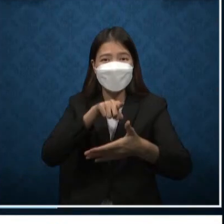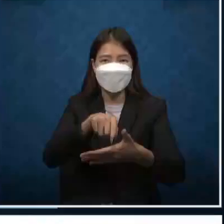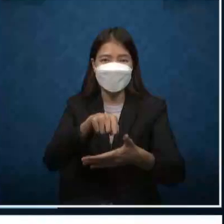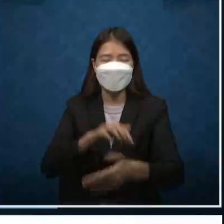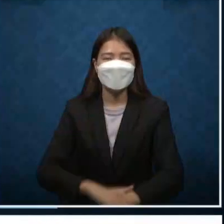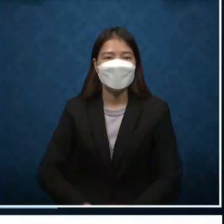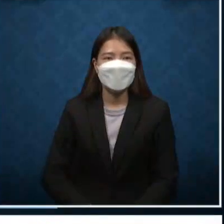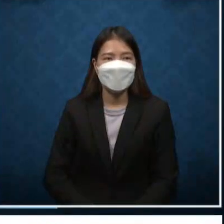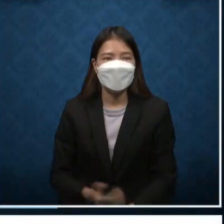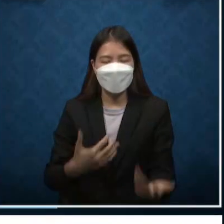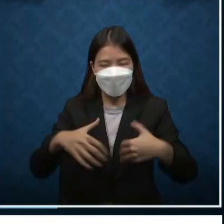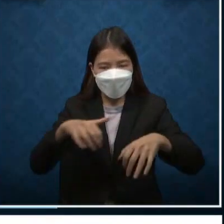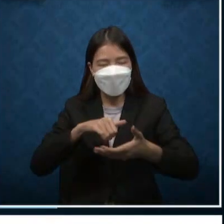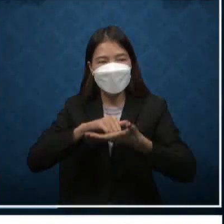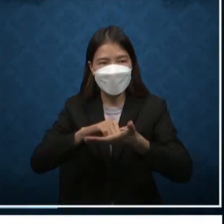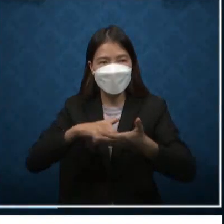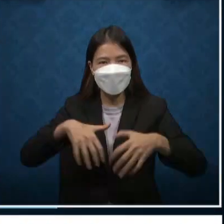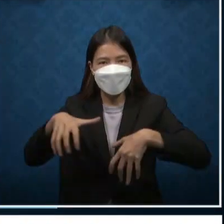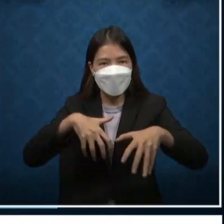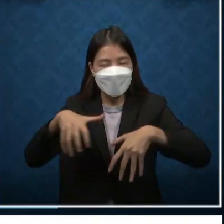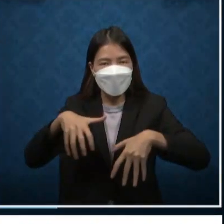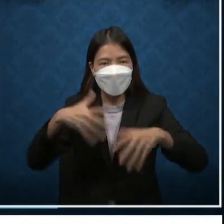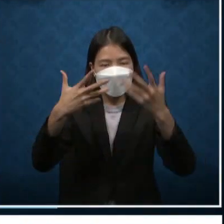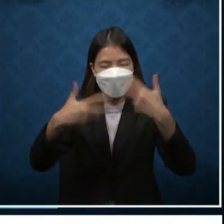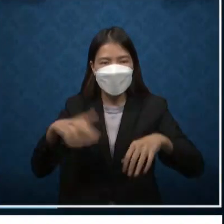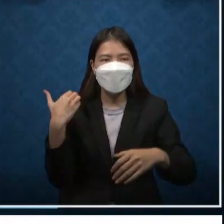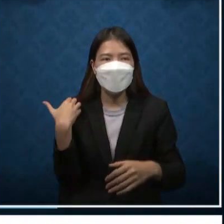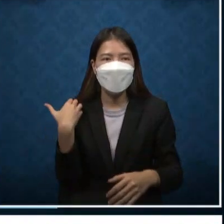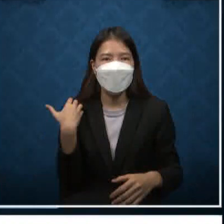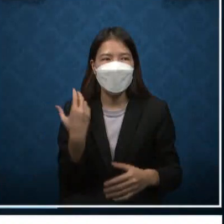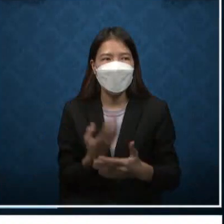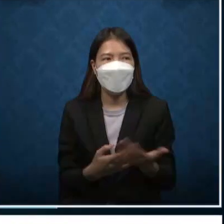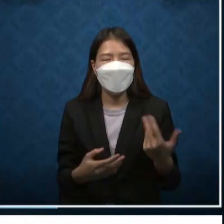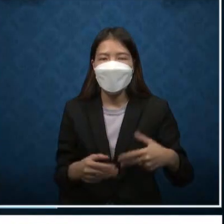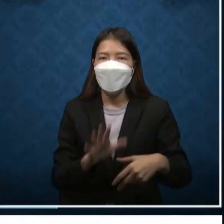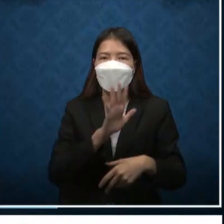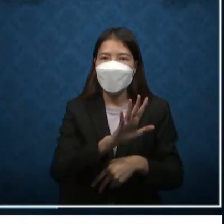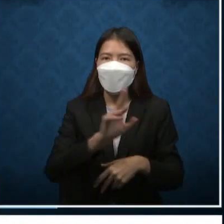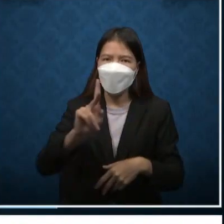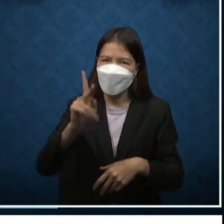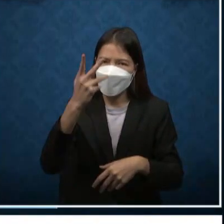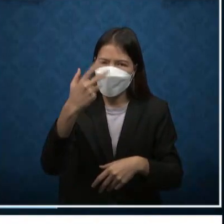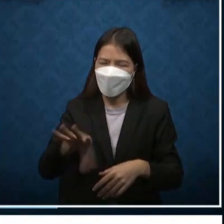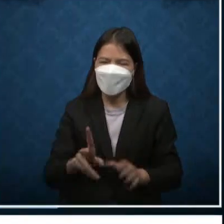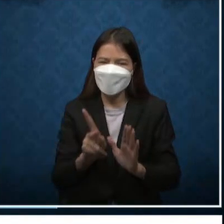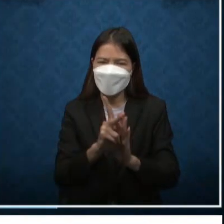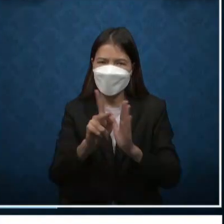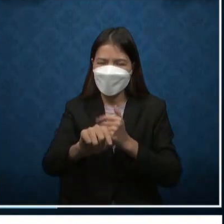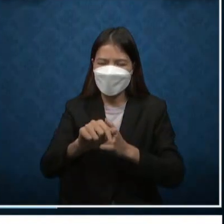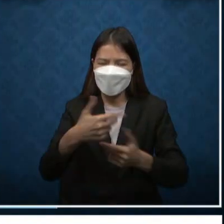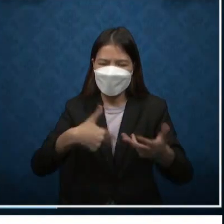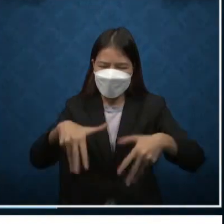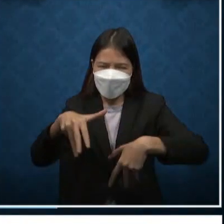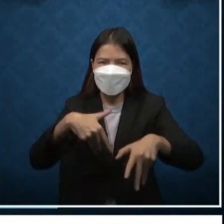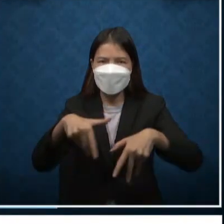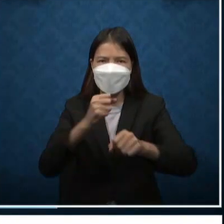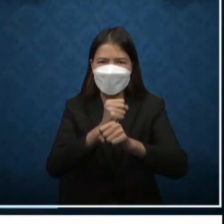สำหรับบริหัจัการของสอเศพพอเราใช้หรก 5 เพาเป็นเกน y มาตรสานที่ใช้ ante planned Kabinaการ